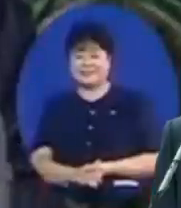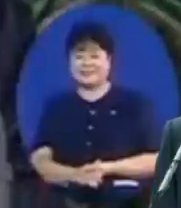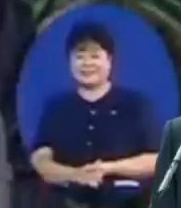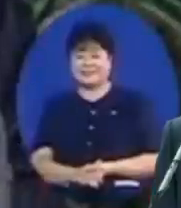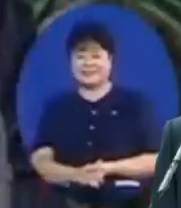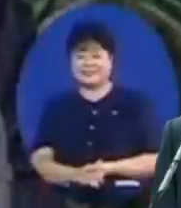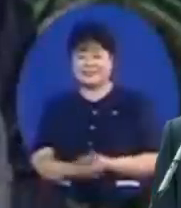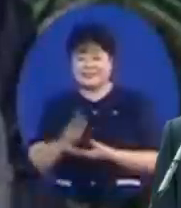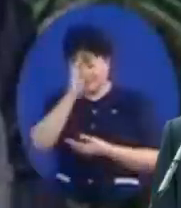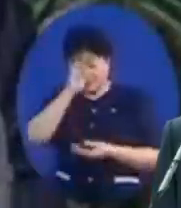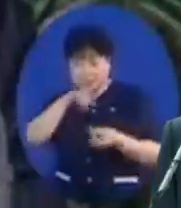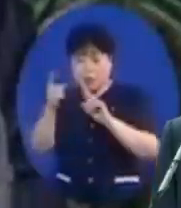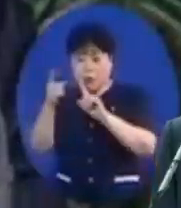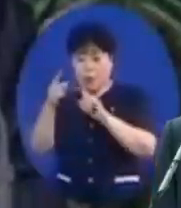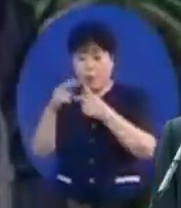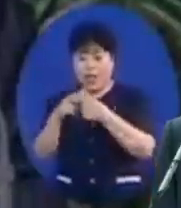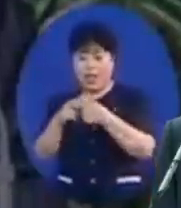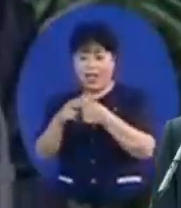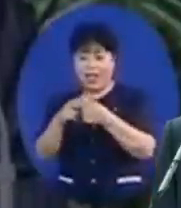치료와